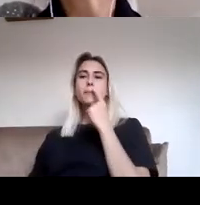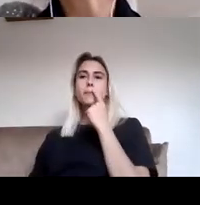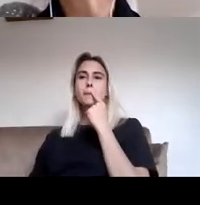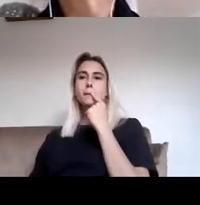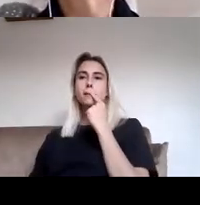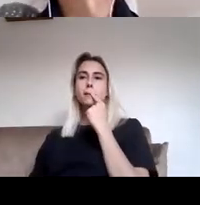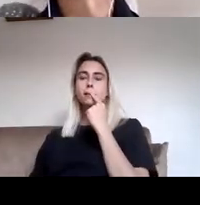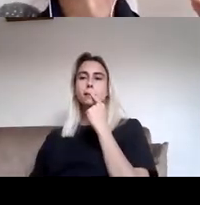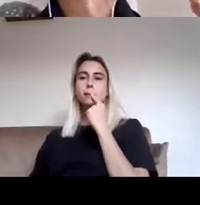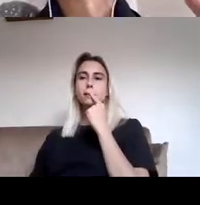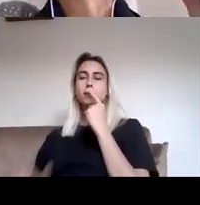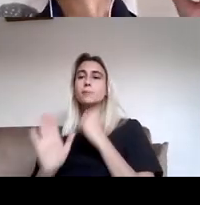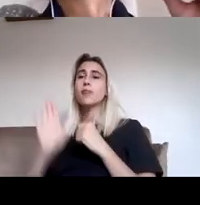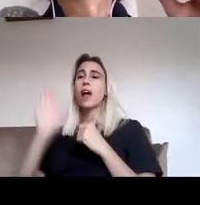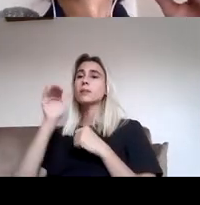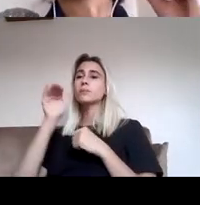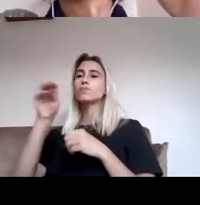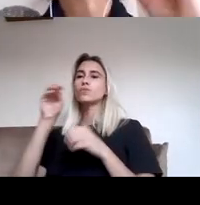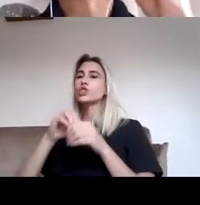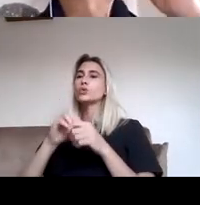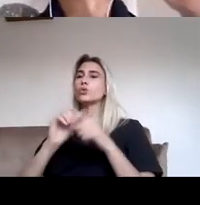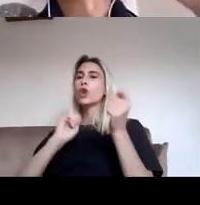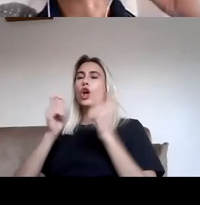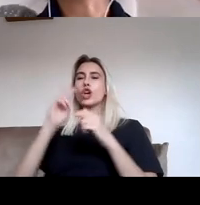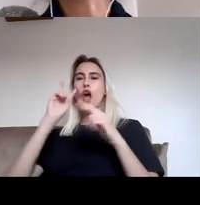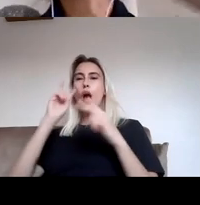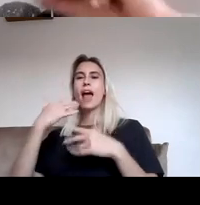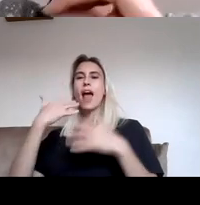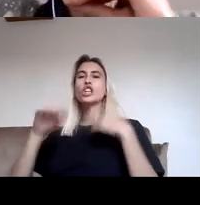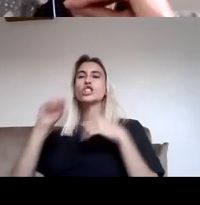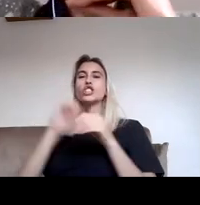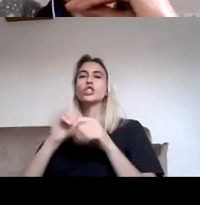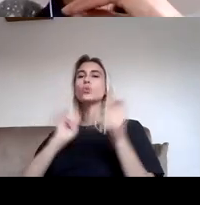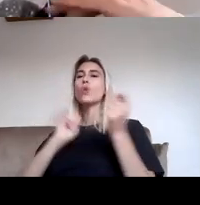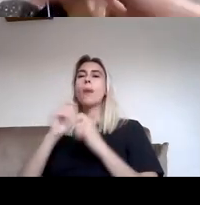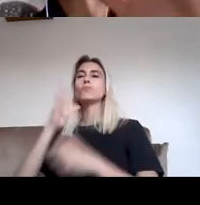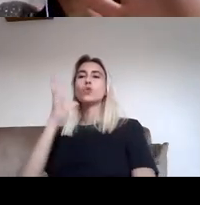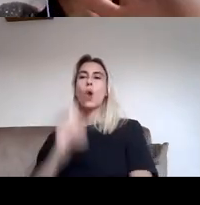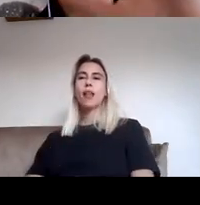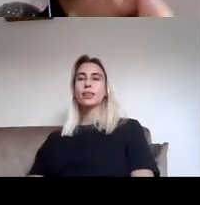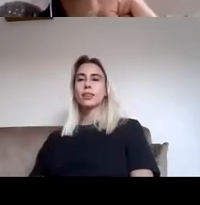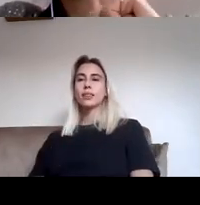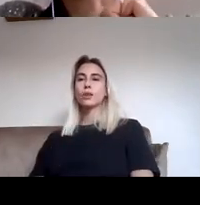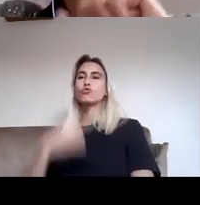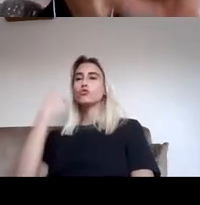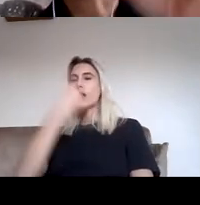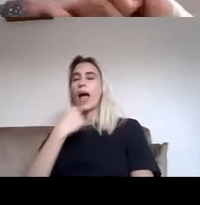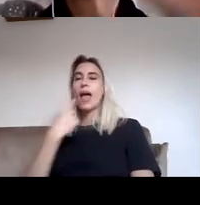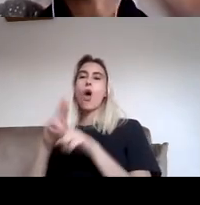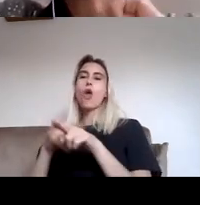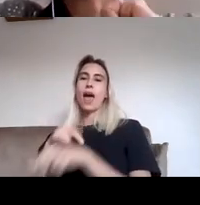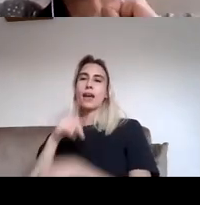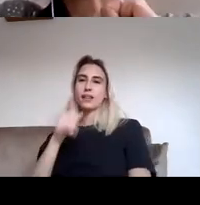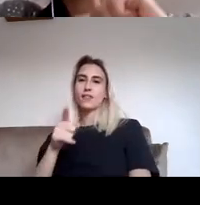kaldırımlar üzerinde kullanılan, görme engelleri için kullanılmış olan yüzeylerin örnekleri.